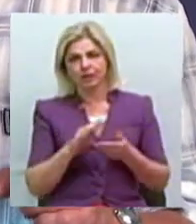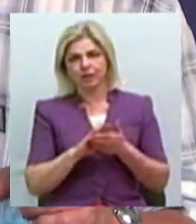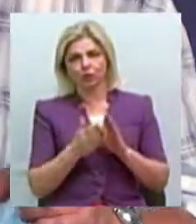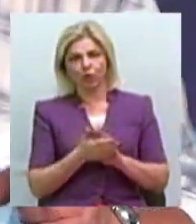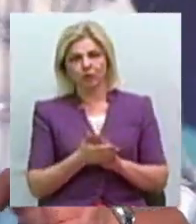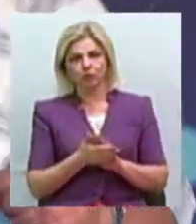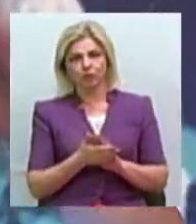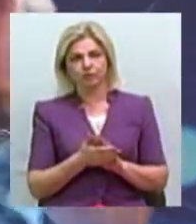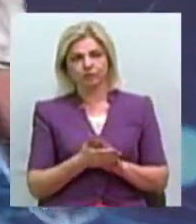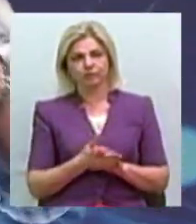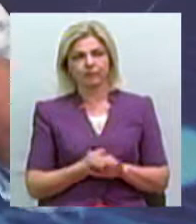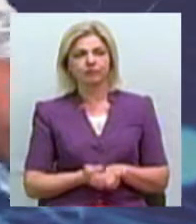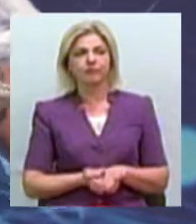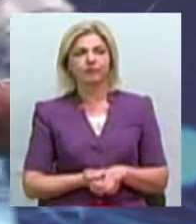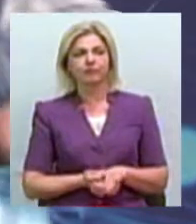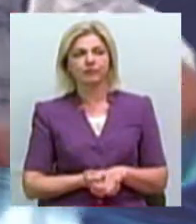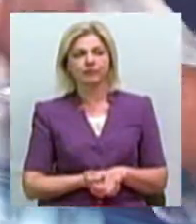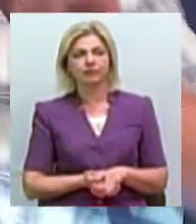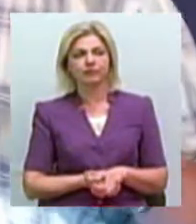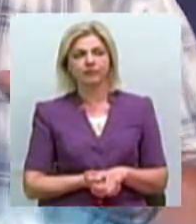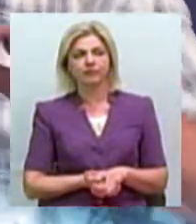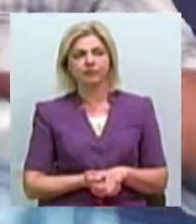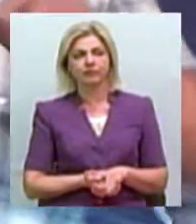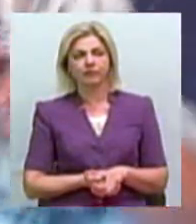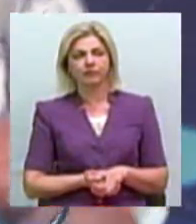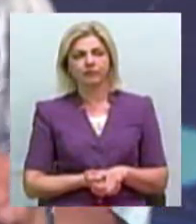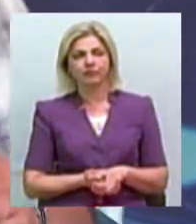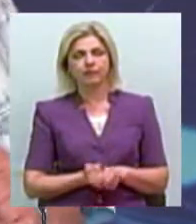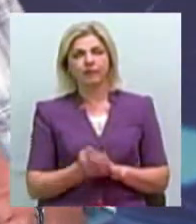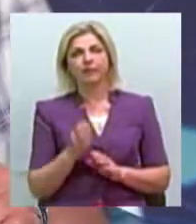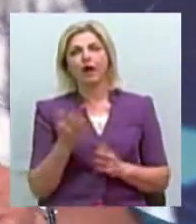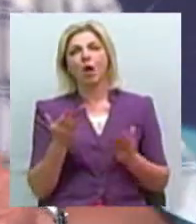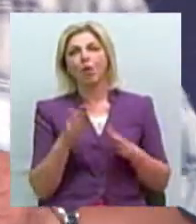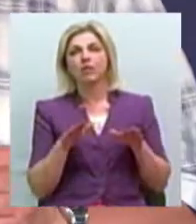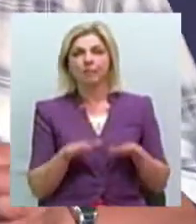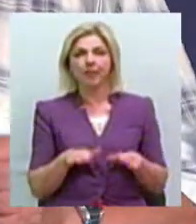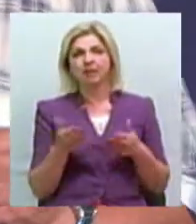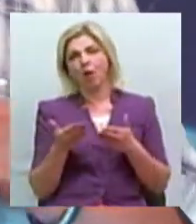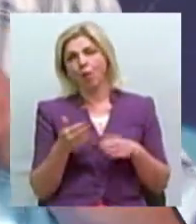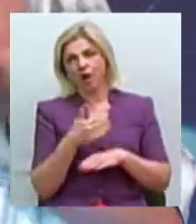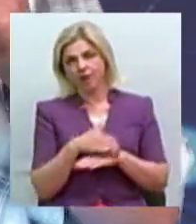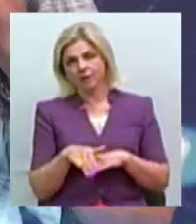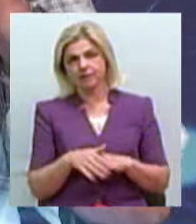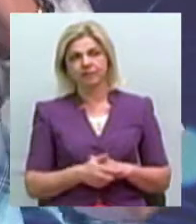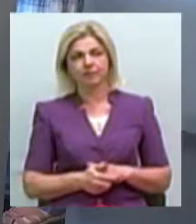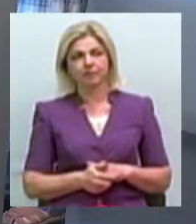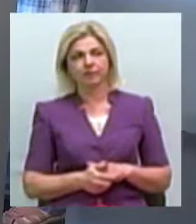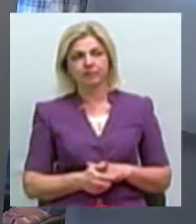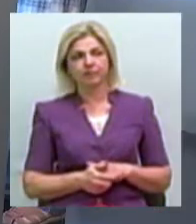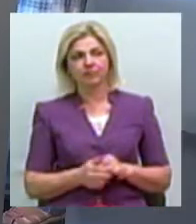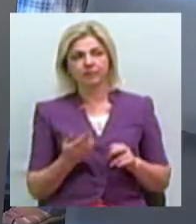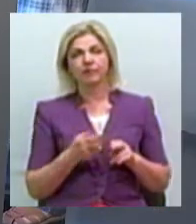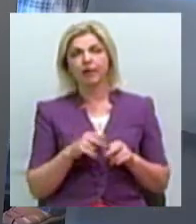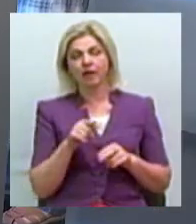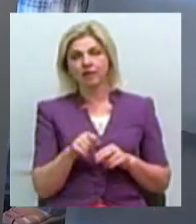ситуацию непосредственно в каком-то месте, в каком-то адресе. Вот. Вот этот